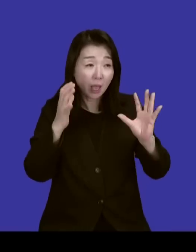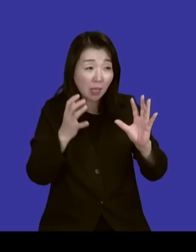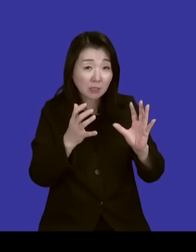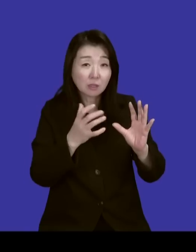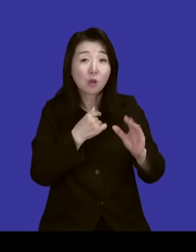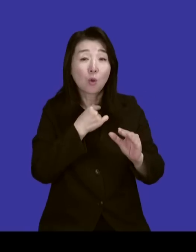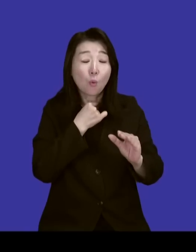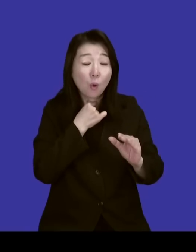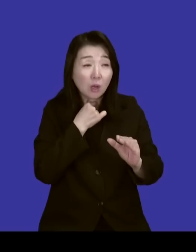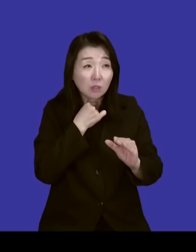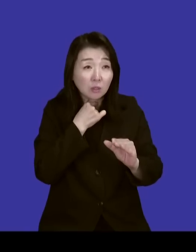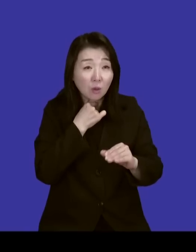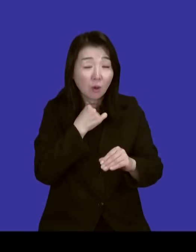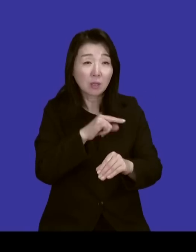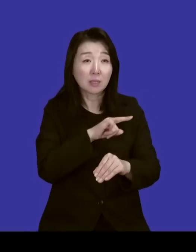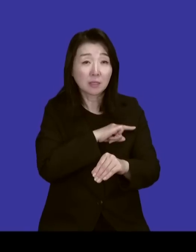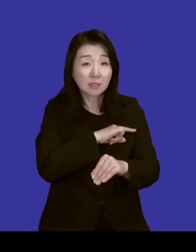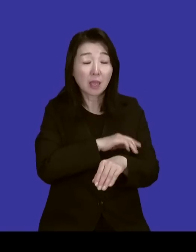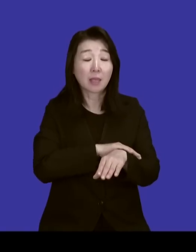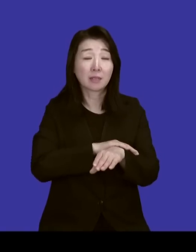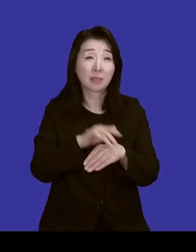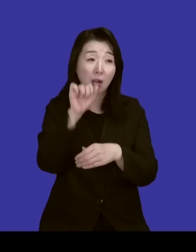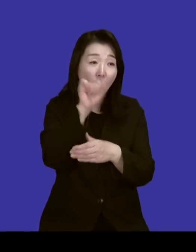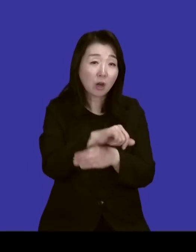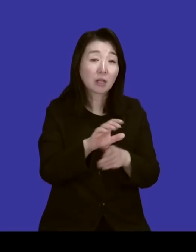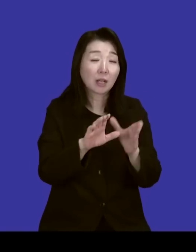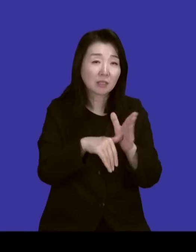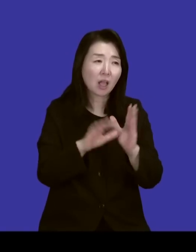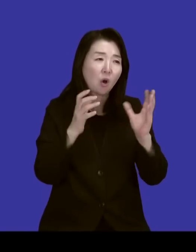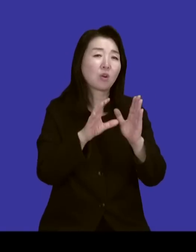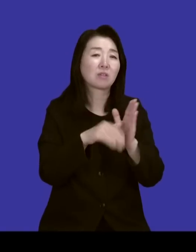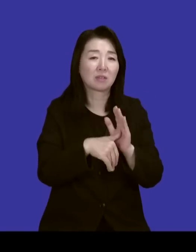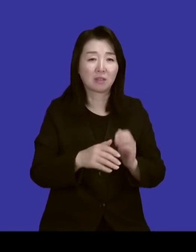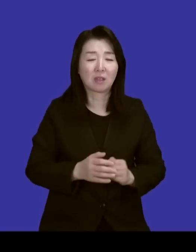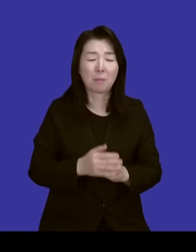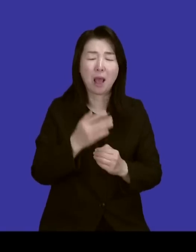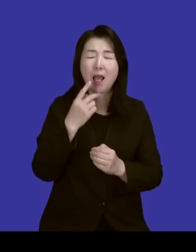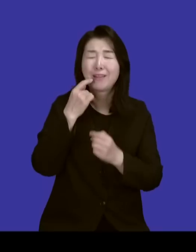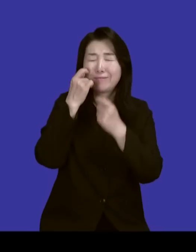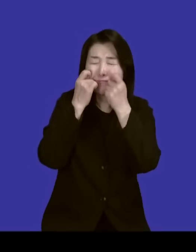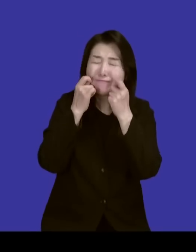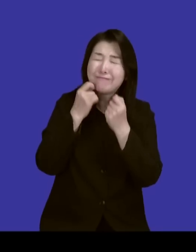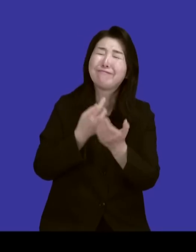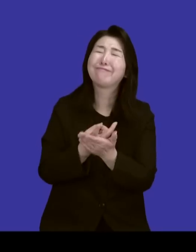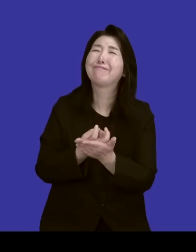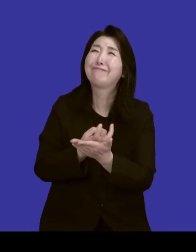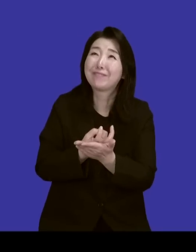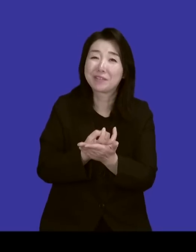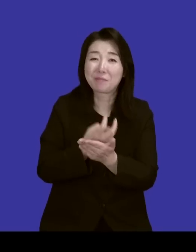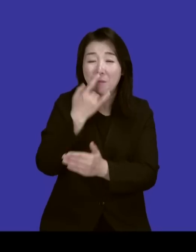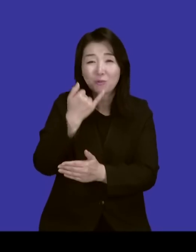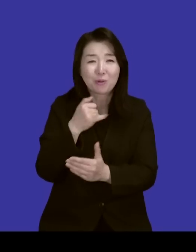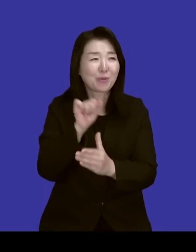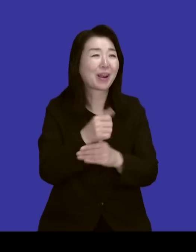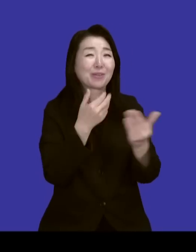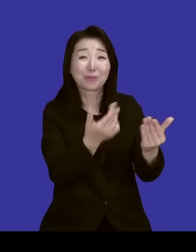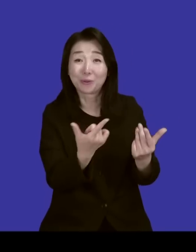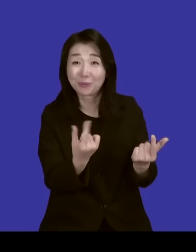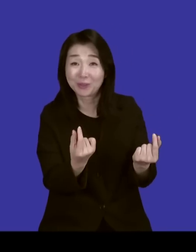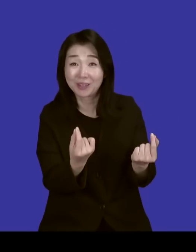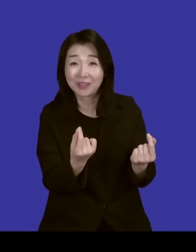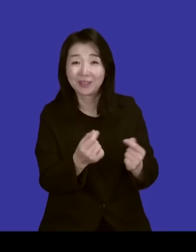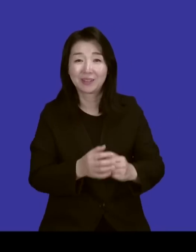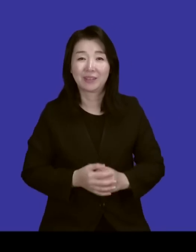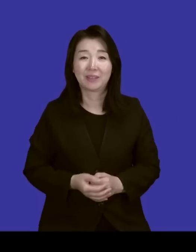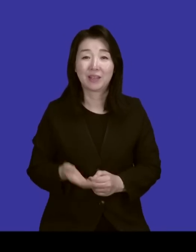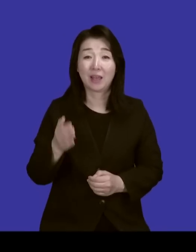때가 언제예요? 어렸을 때죠. 맞아요, 맞아요. 어린 아이 앙하고 울고 뗐을 때, 보채면 맞아요. 바로바로 맞아요, 주잖아요. 맞아요.